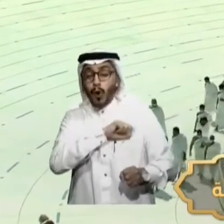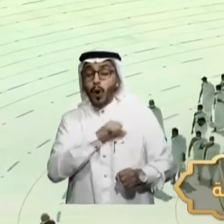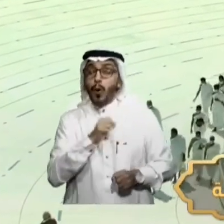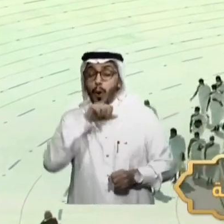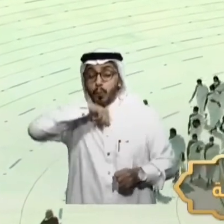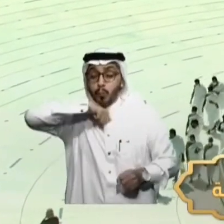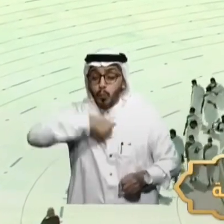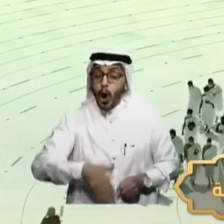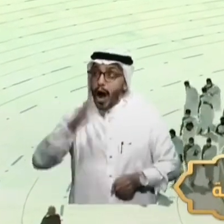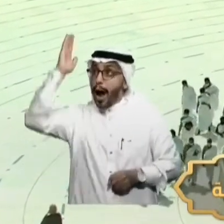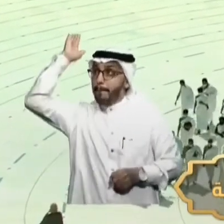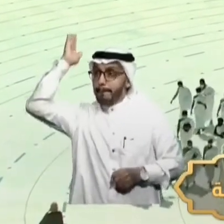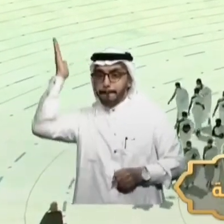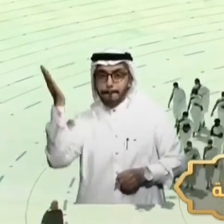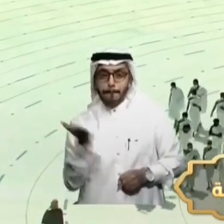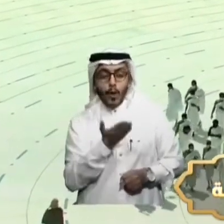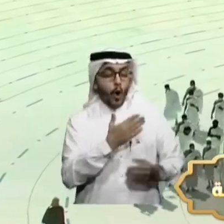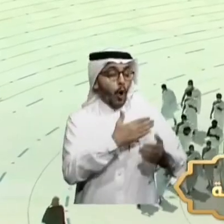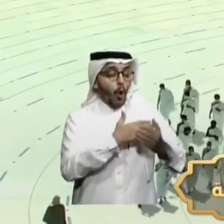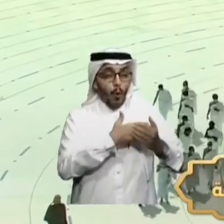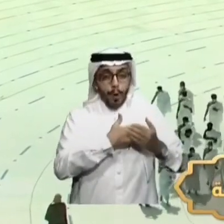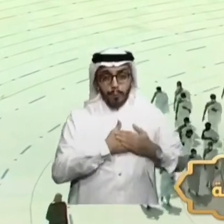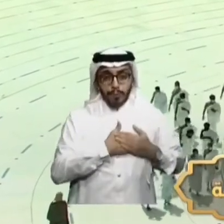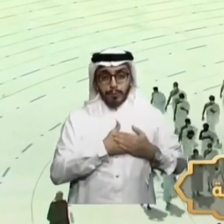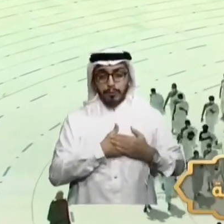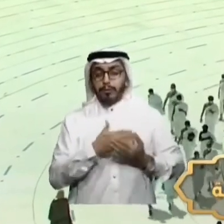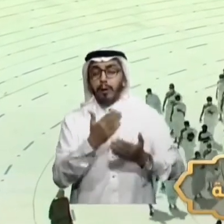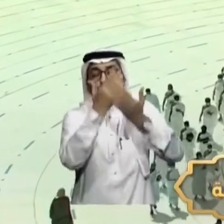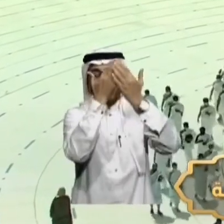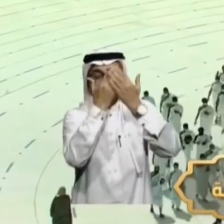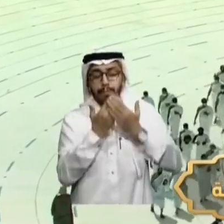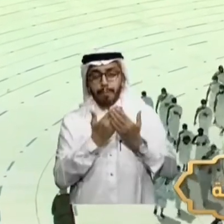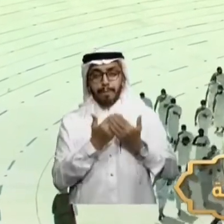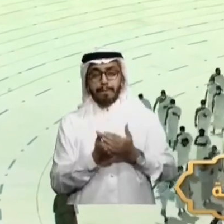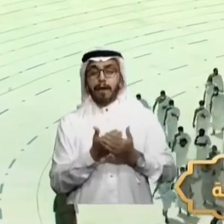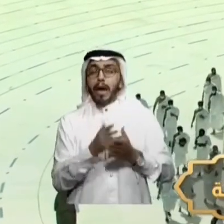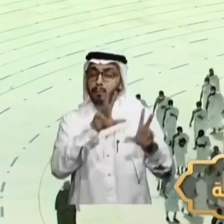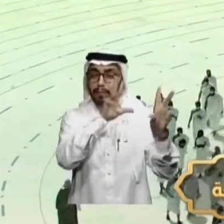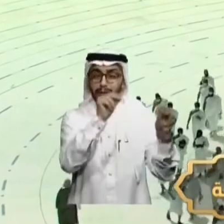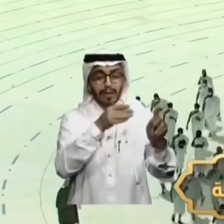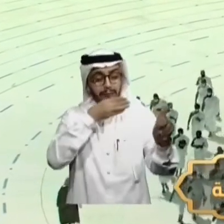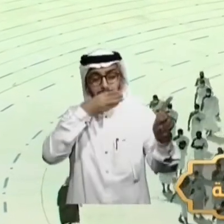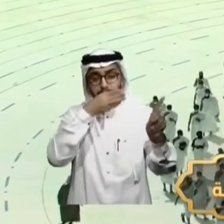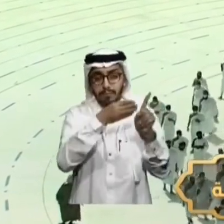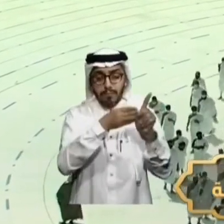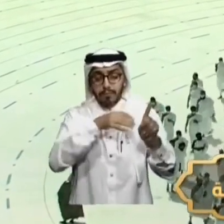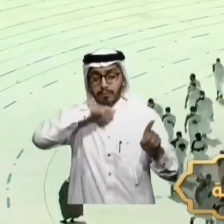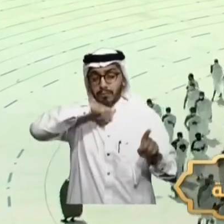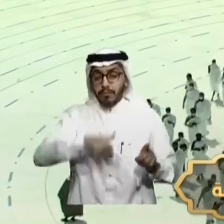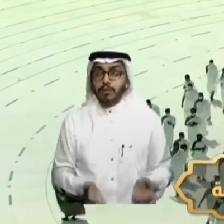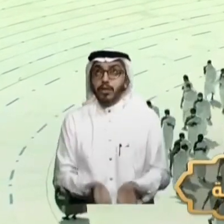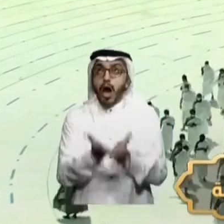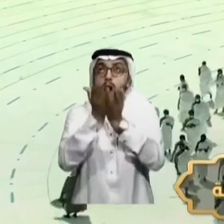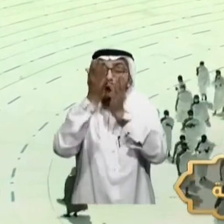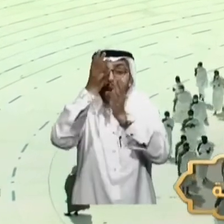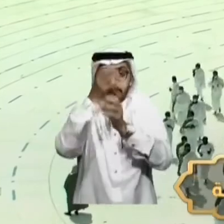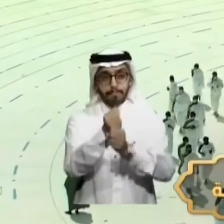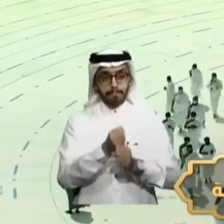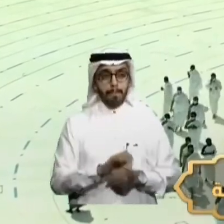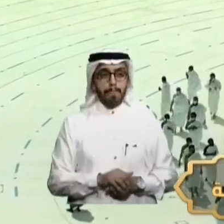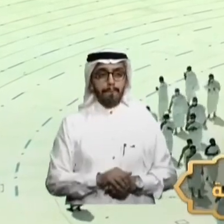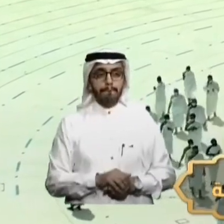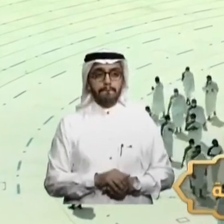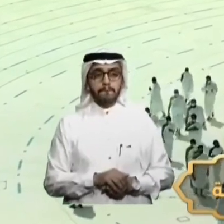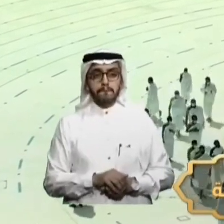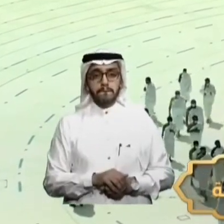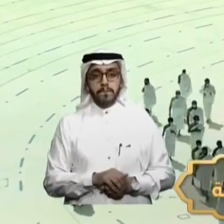سيدنا ونبينا وحبيبنا وشفيعنا وقدوتنا محمد صلى الله عليه